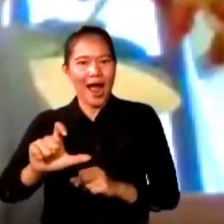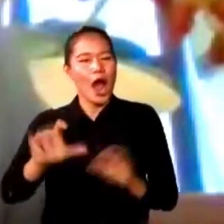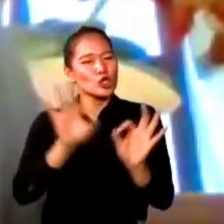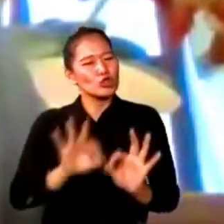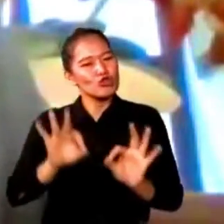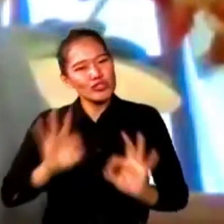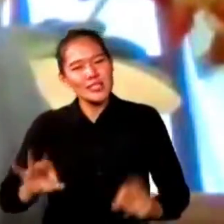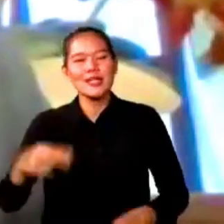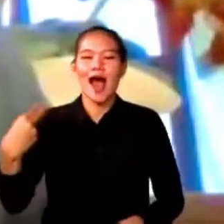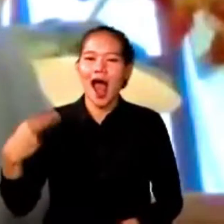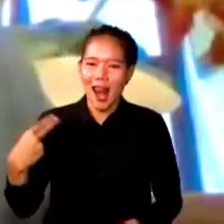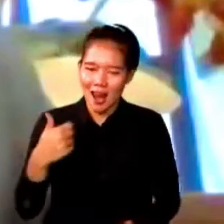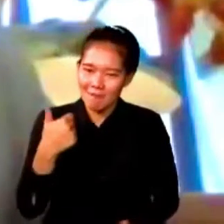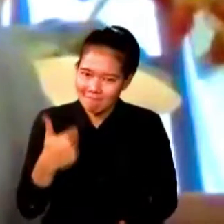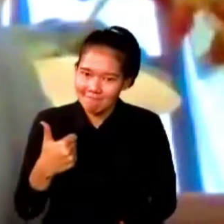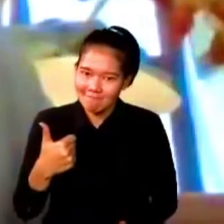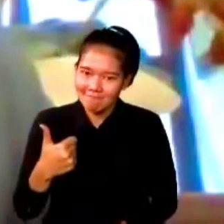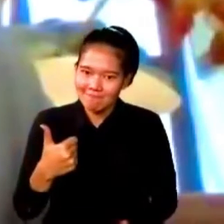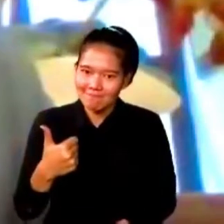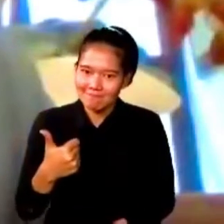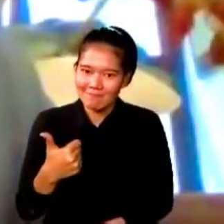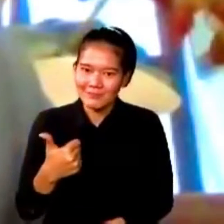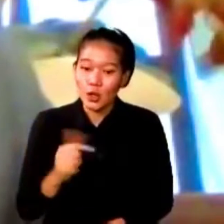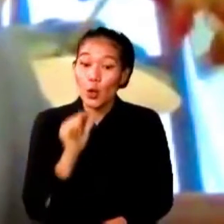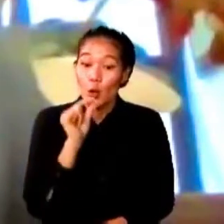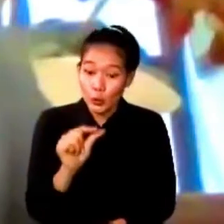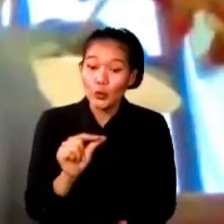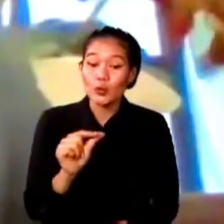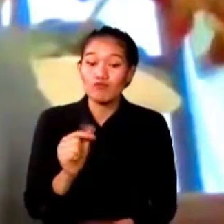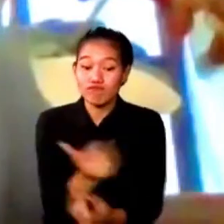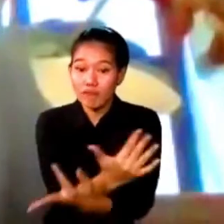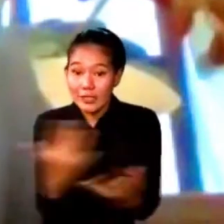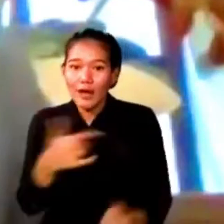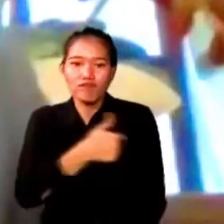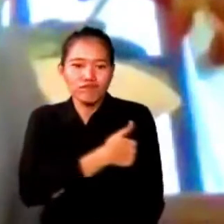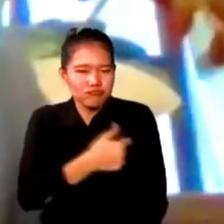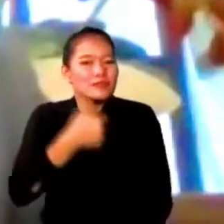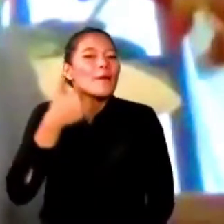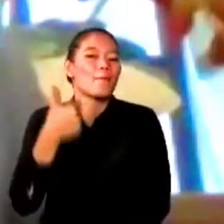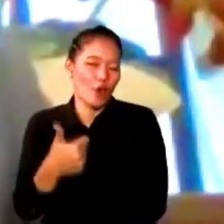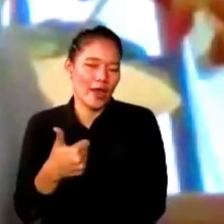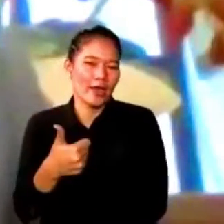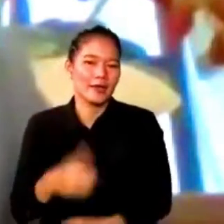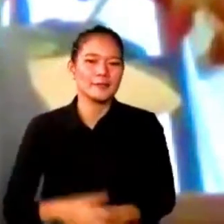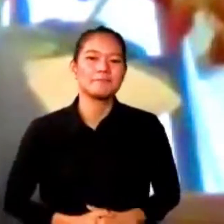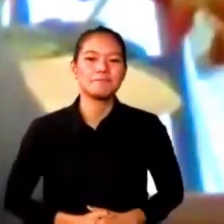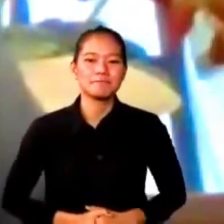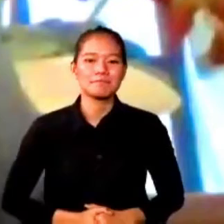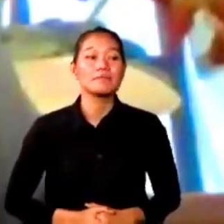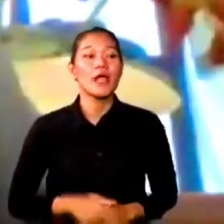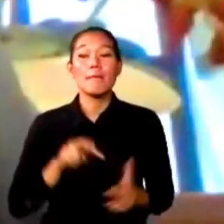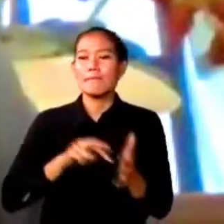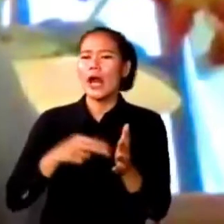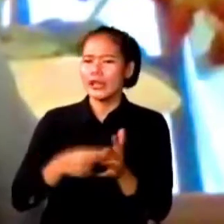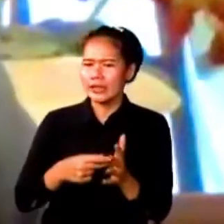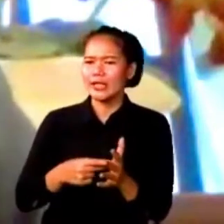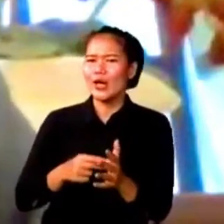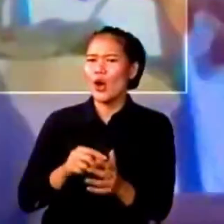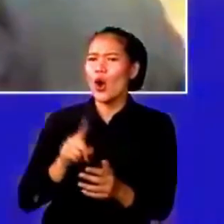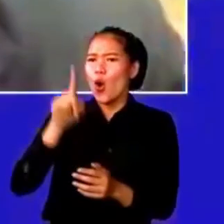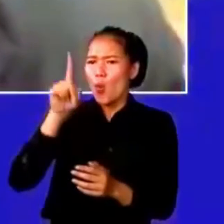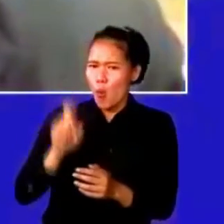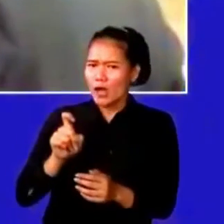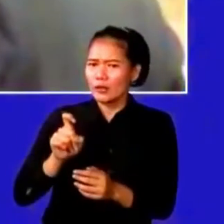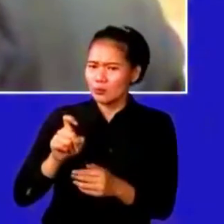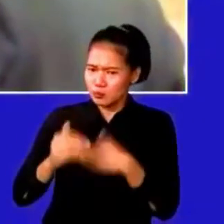suci halal dan suci baik untuk kepentingan vaksinasi bagi masyarakat muslim khususnya jadi memang butuh waktu berbulan-bulan